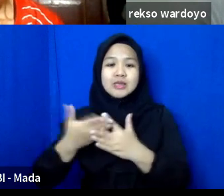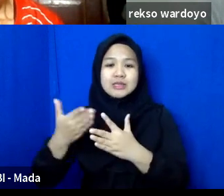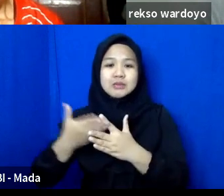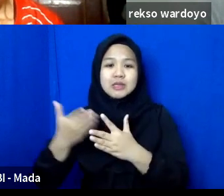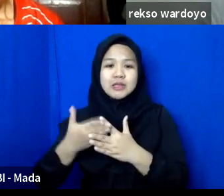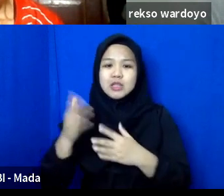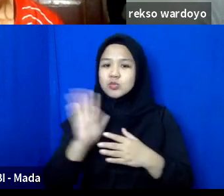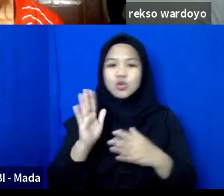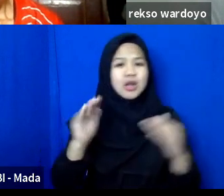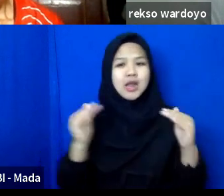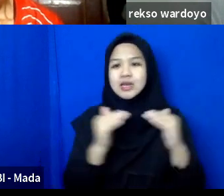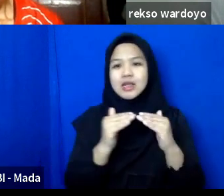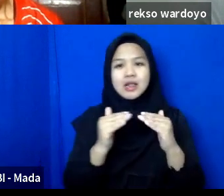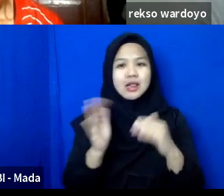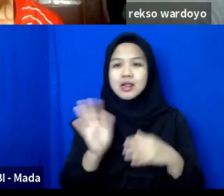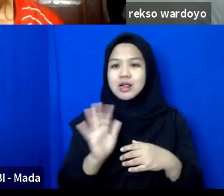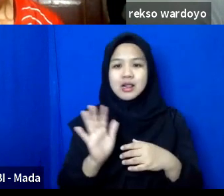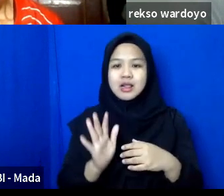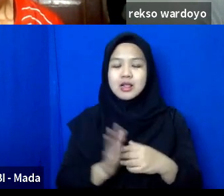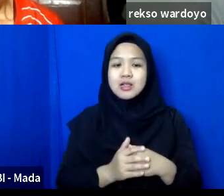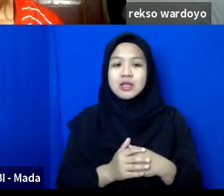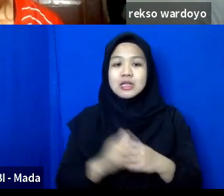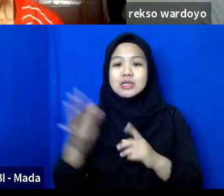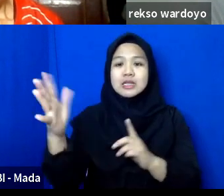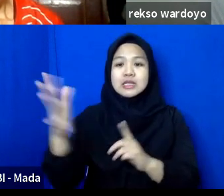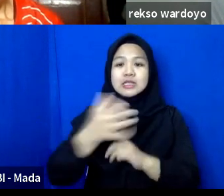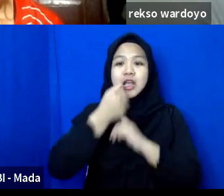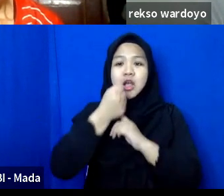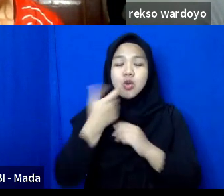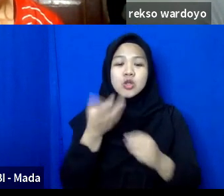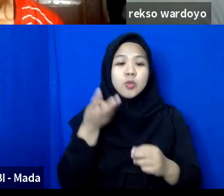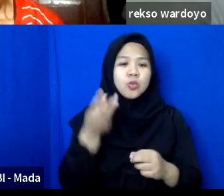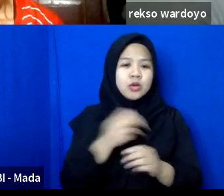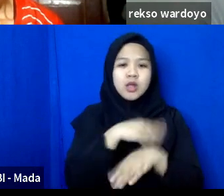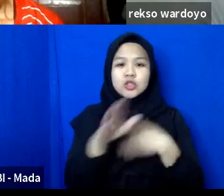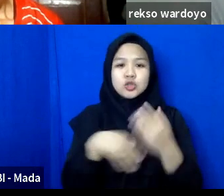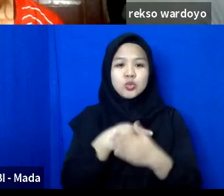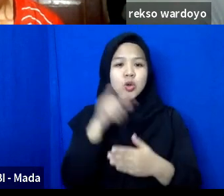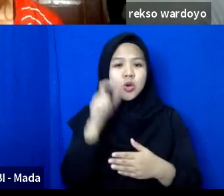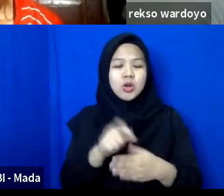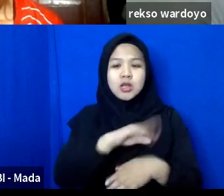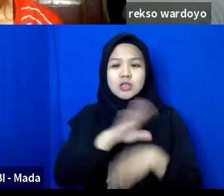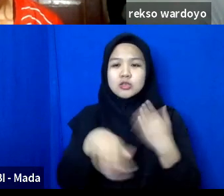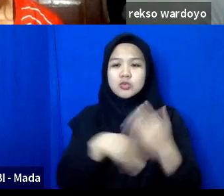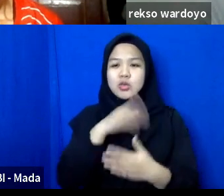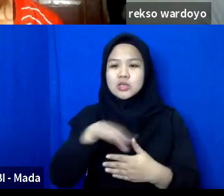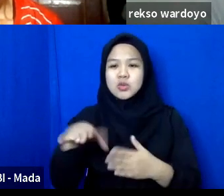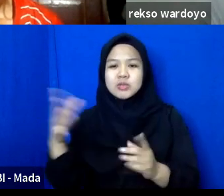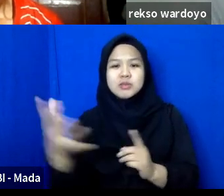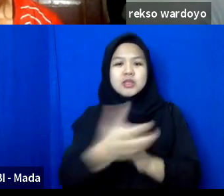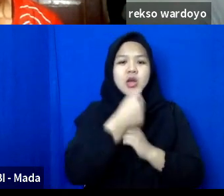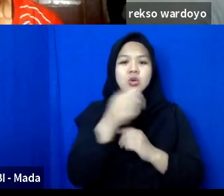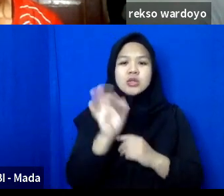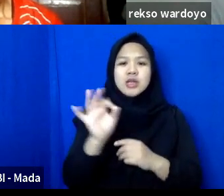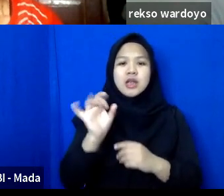Bukankah dan keterjangkauan kemudian semua orang semua siswa dapat mencakup tanpa